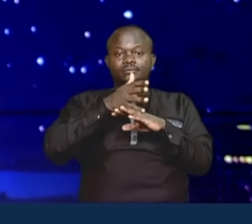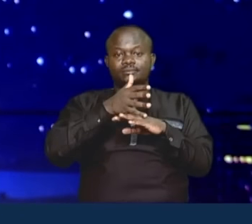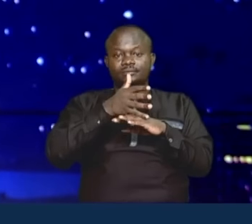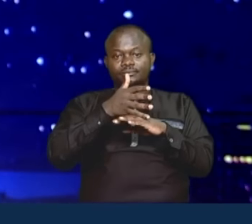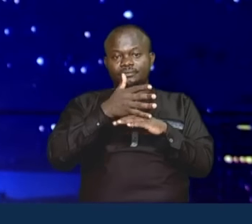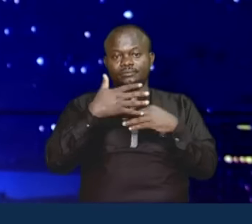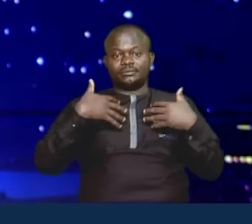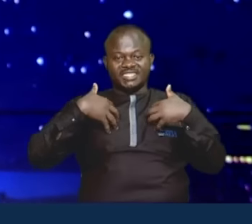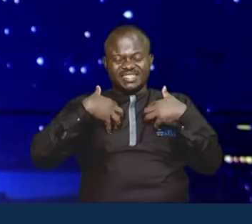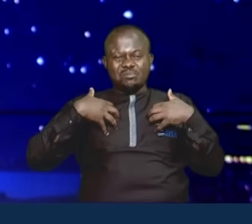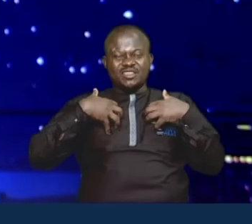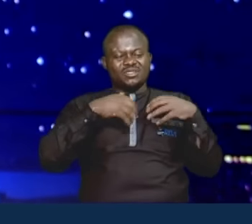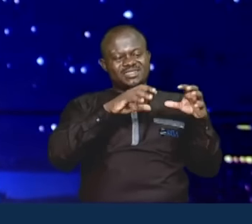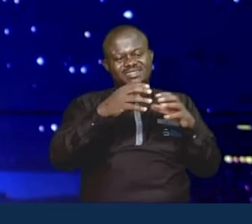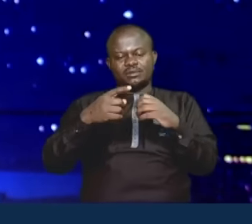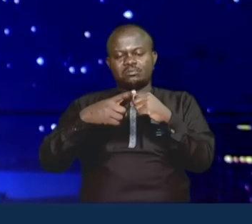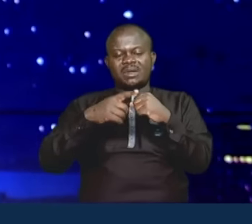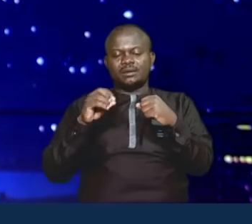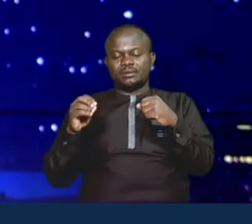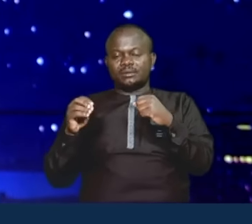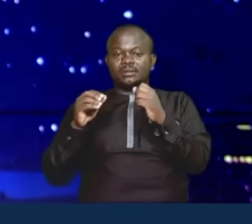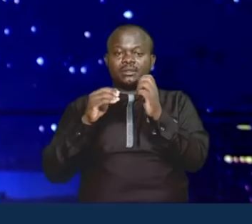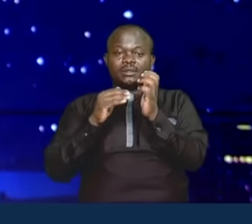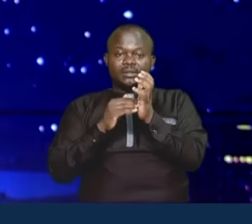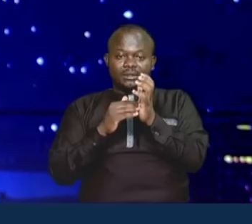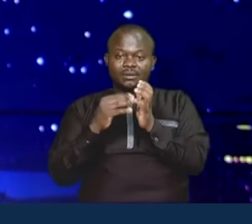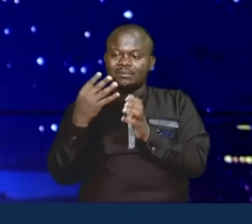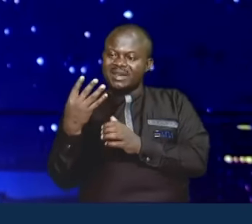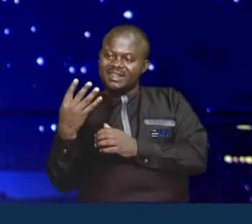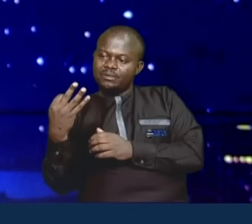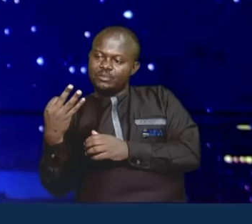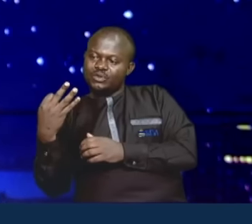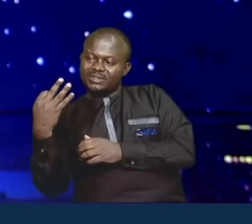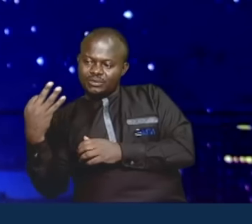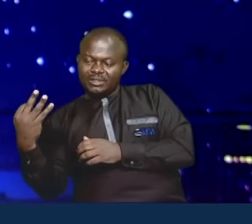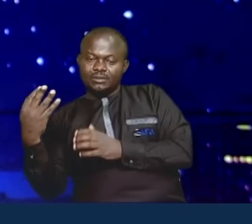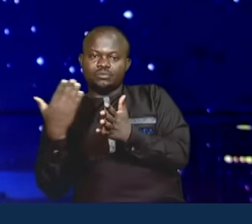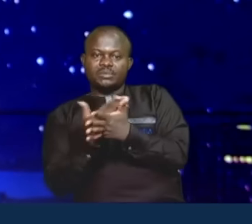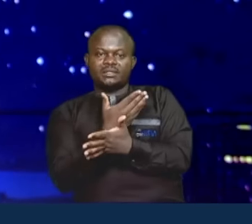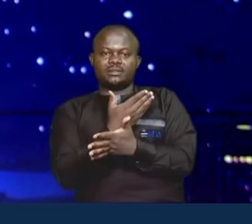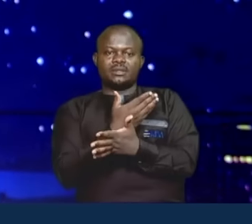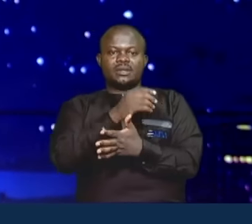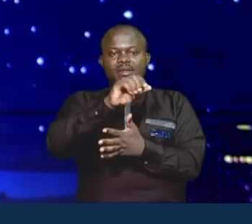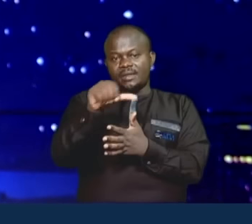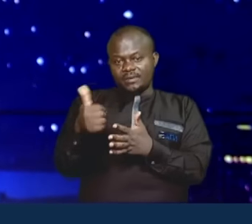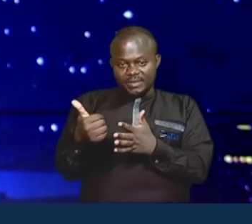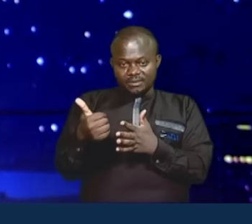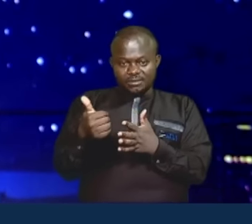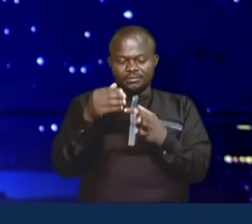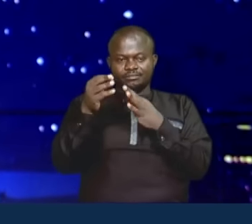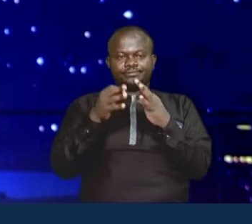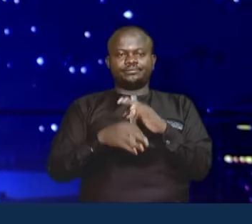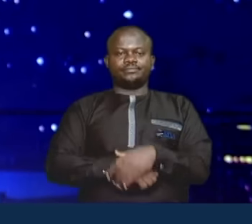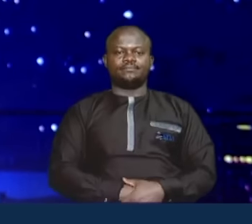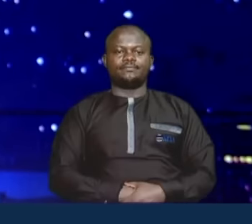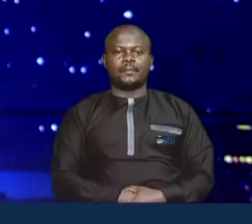600 y'inyamaswa n'ibimera, harimo amoko 433 mashya. Ibindi kuri inkuru na Jean Paul